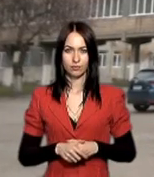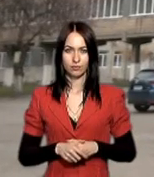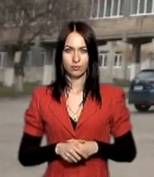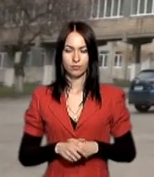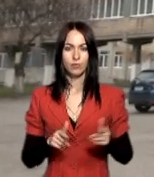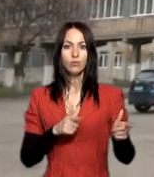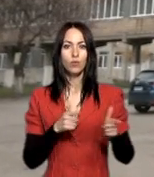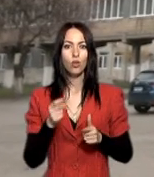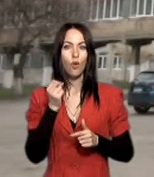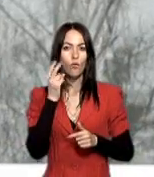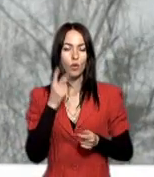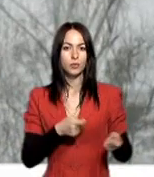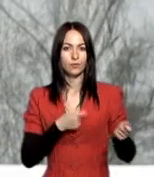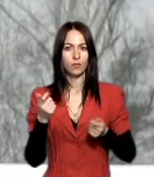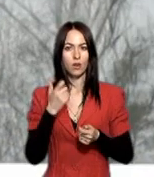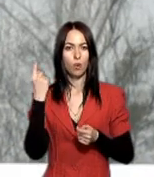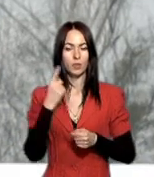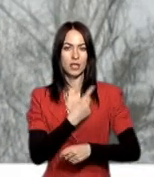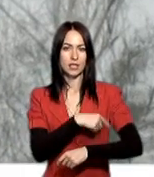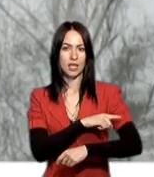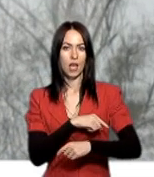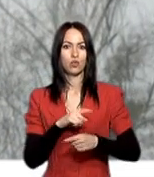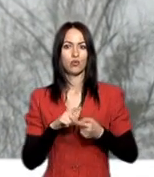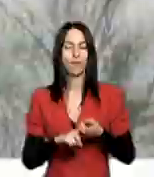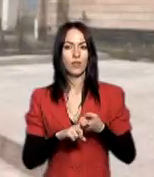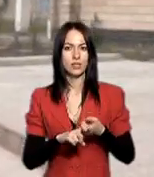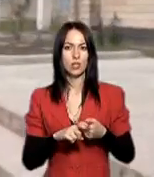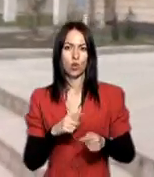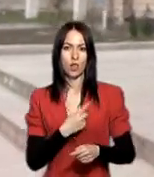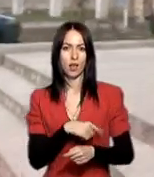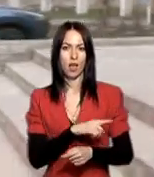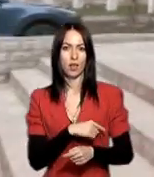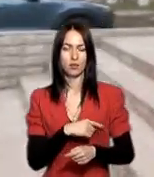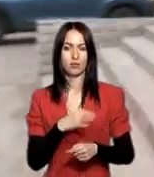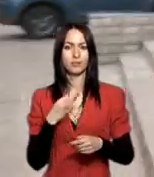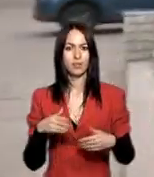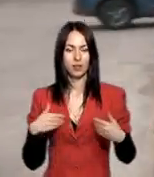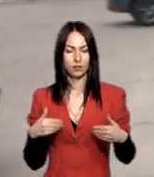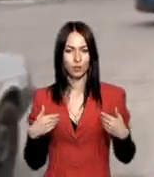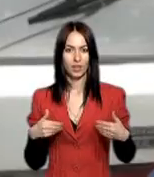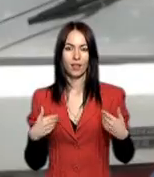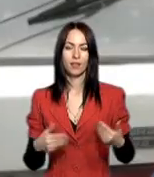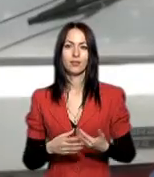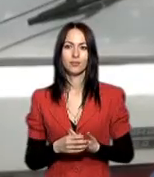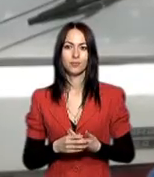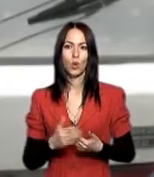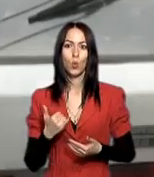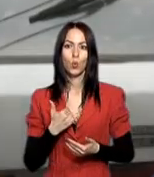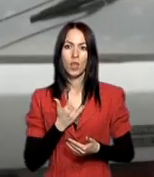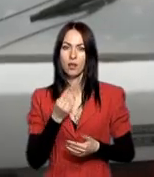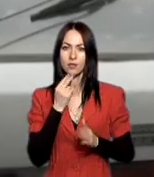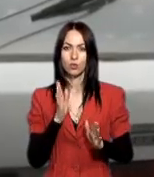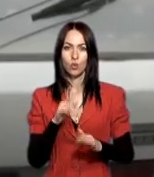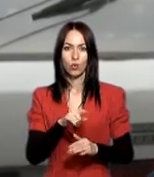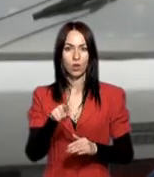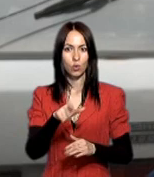Готові обіди везуть до Харківської обласної дитячої клінічної інфекційної лікарні. Здравствуйте. Добрий день. Но у нас їдять тільки ті